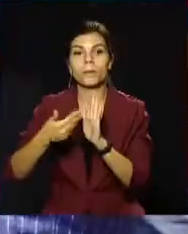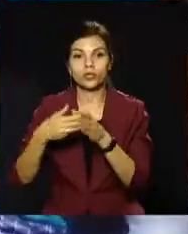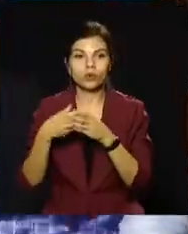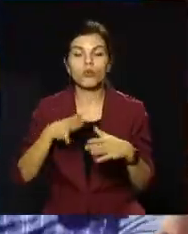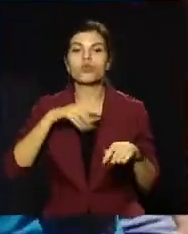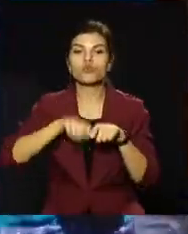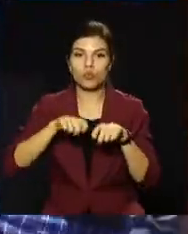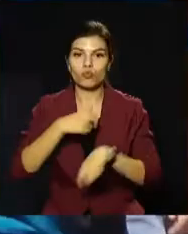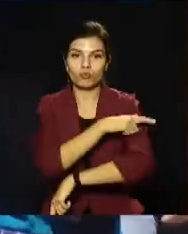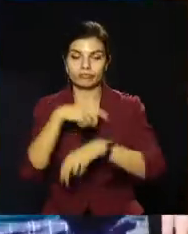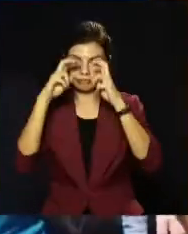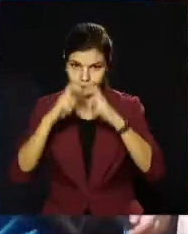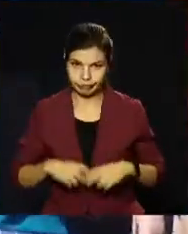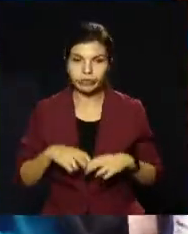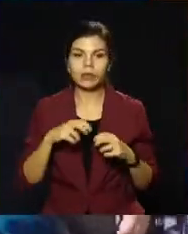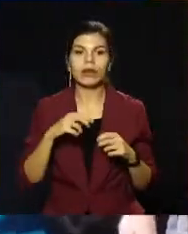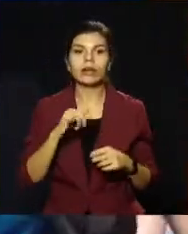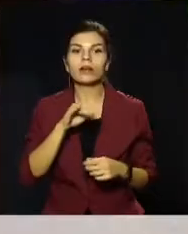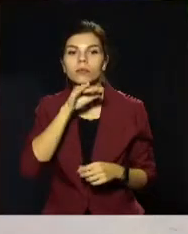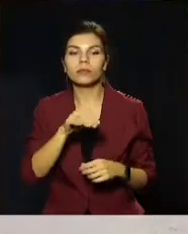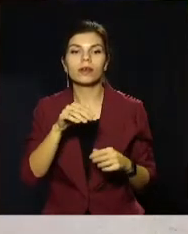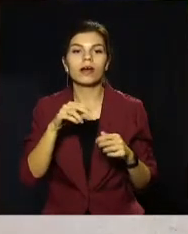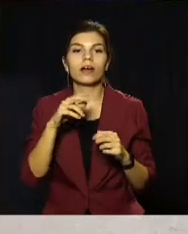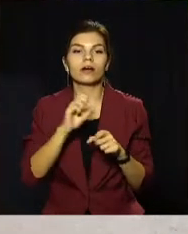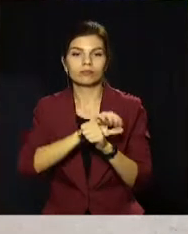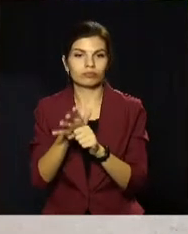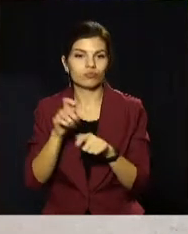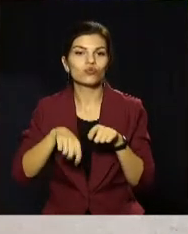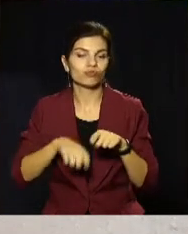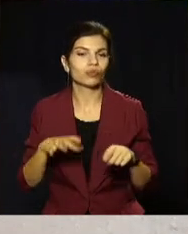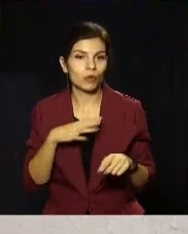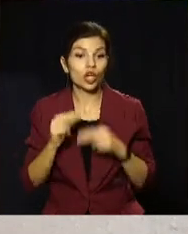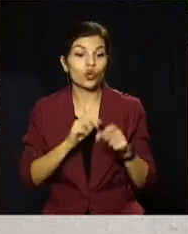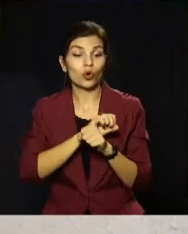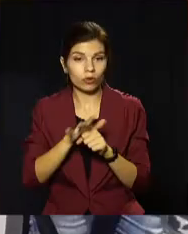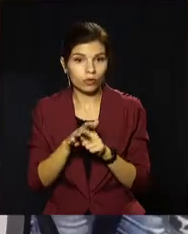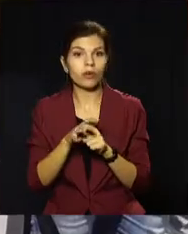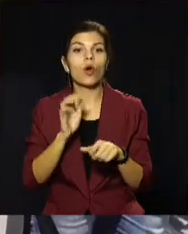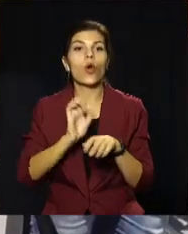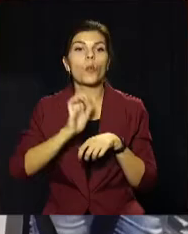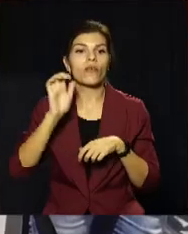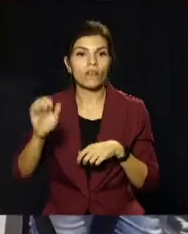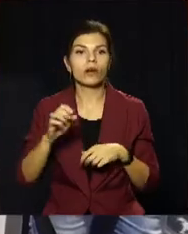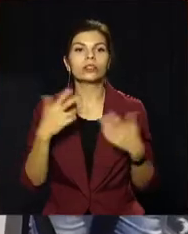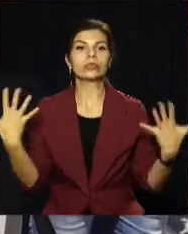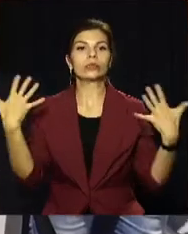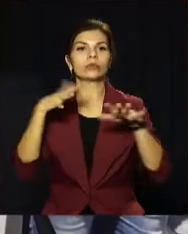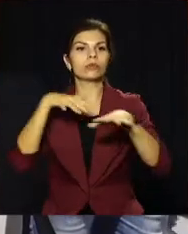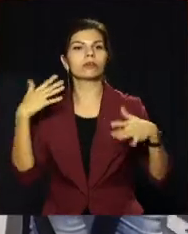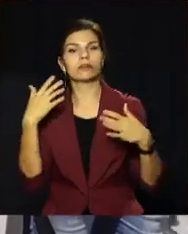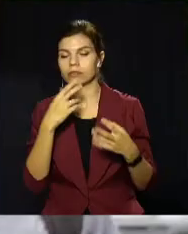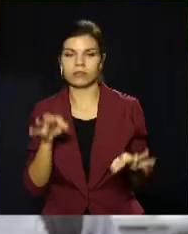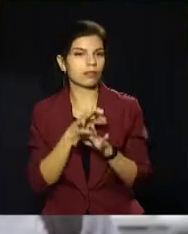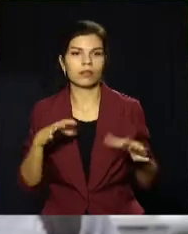пройшли контрольний медичний огляд та експрес-тестування на COVID-19. Через коронавірус урочисту відправку скасували.